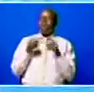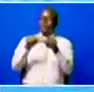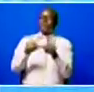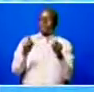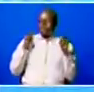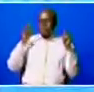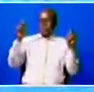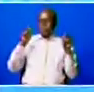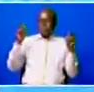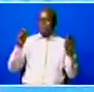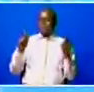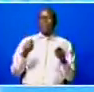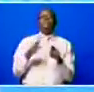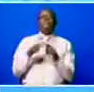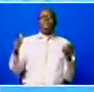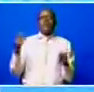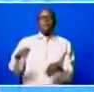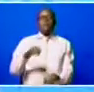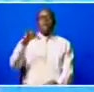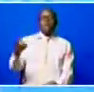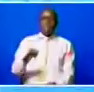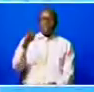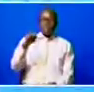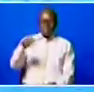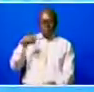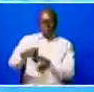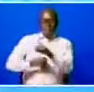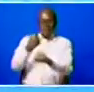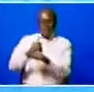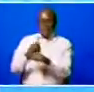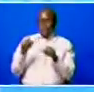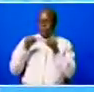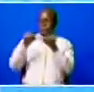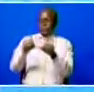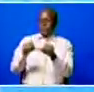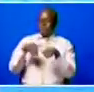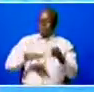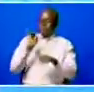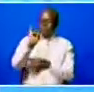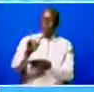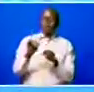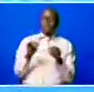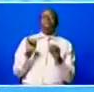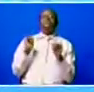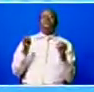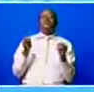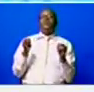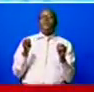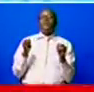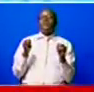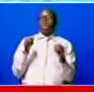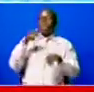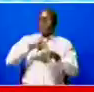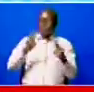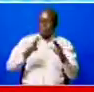ambao wamekuwa nao kuanzia mwezi wa Januari mwaka huu. Hata hivyo, tutaendelea kufuatilia taarifa hii wakati ambapo itakuwa